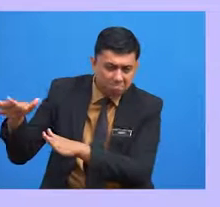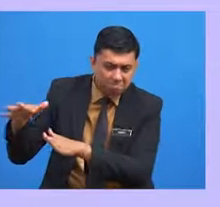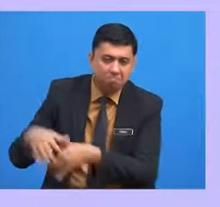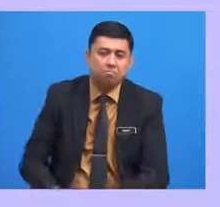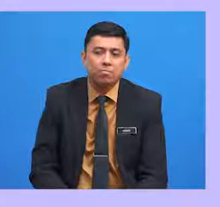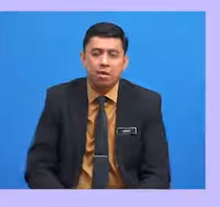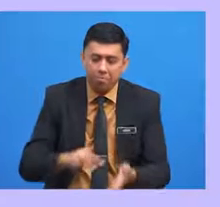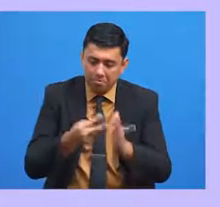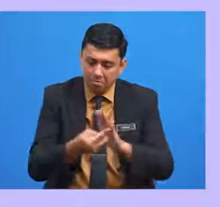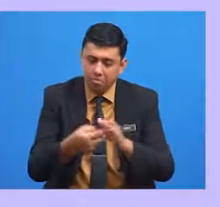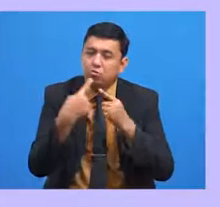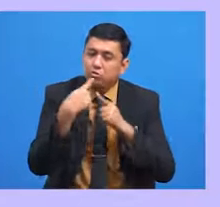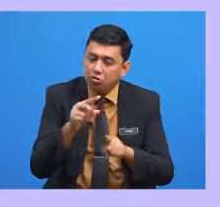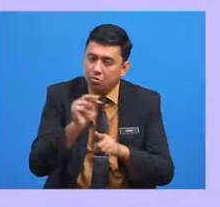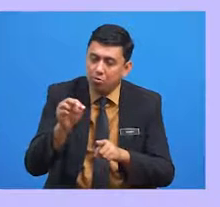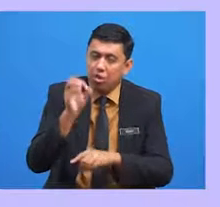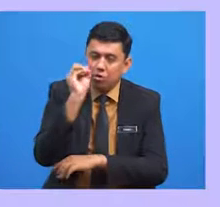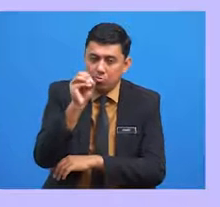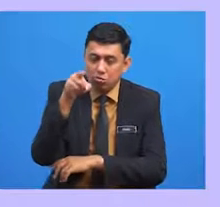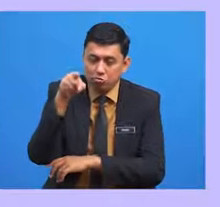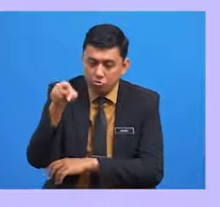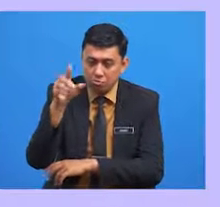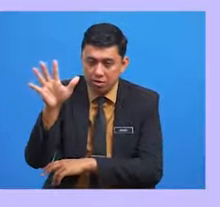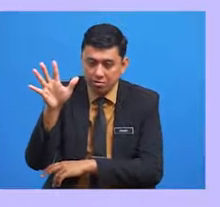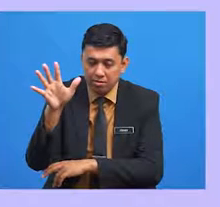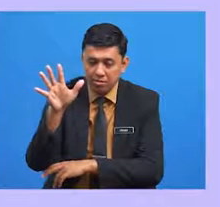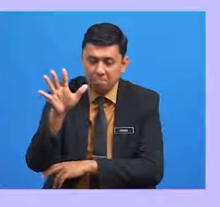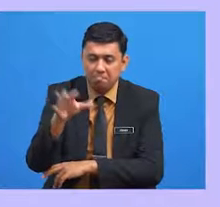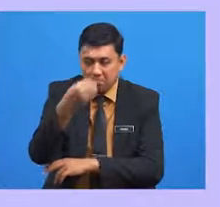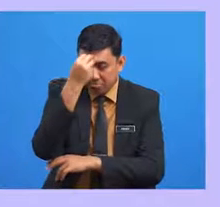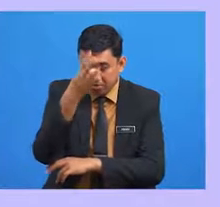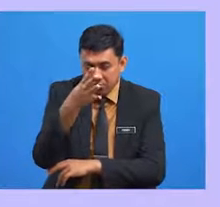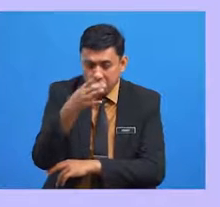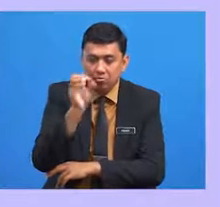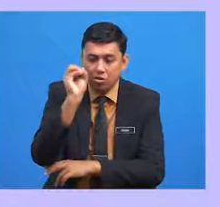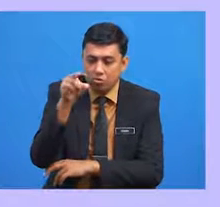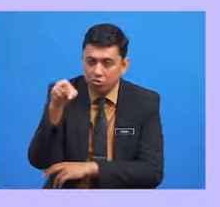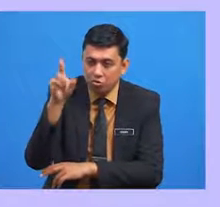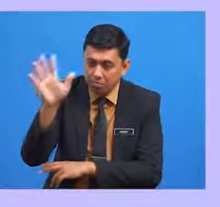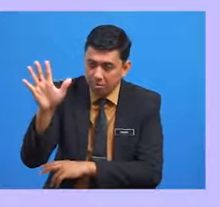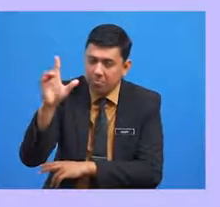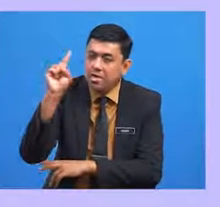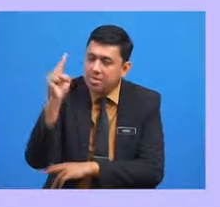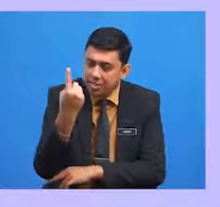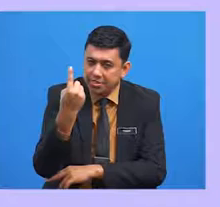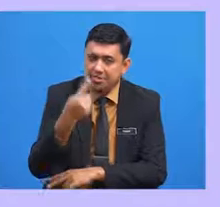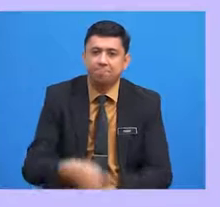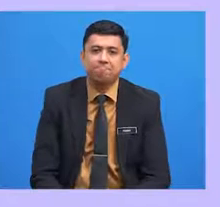jawapan negatif 0.5 akan dinyatakan sebagai 0.5 sahaja.